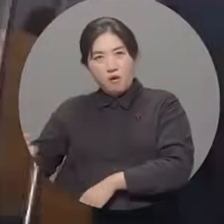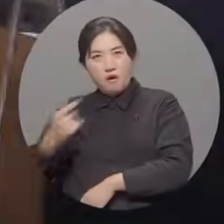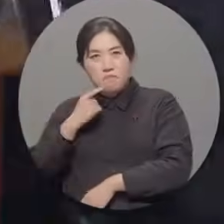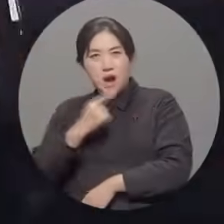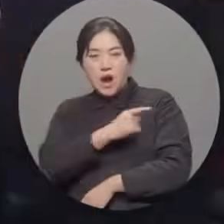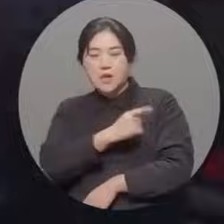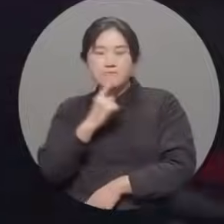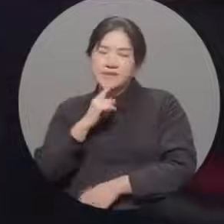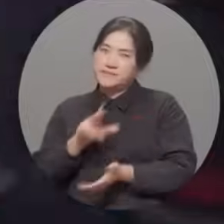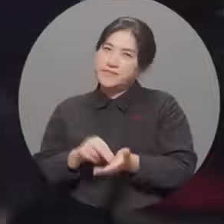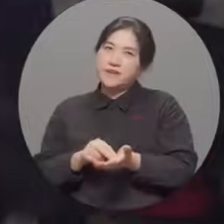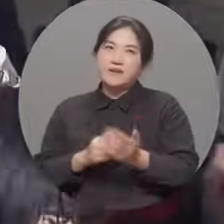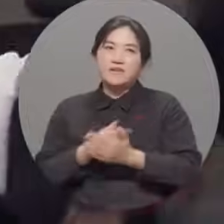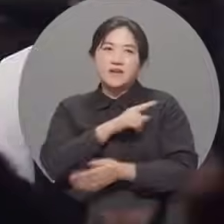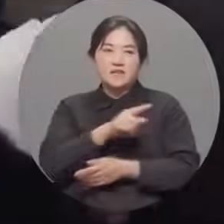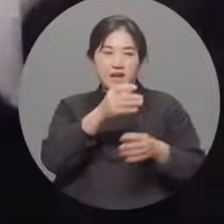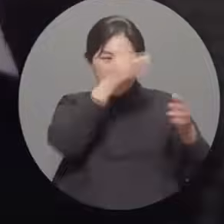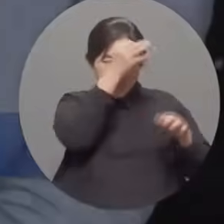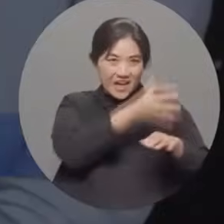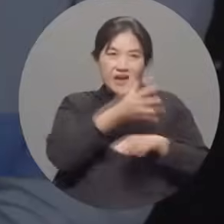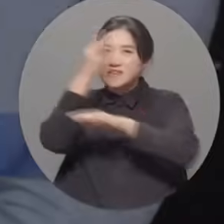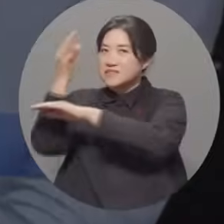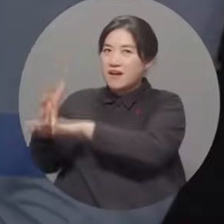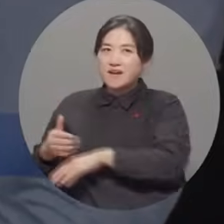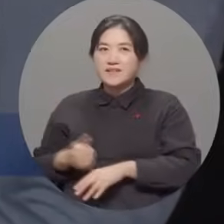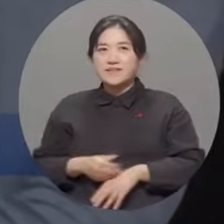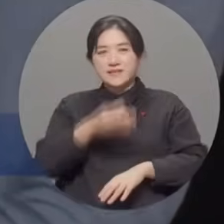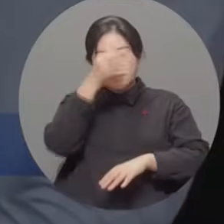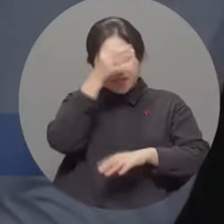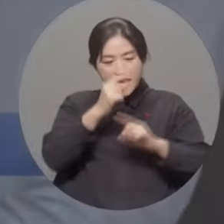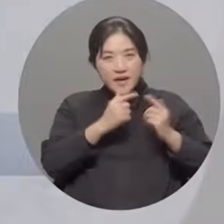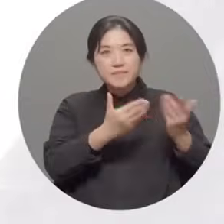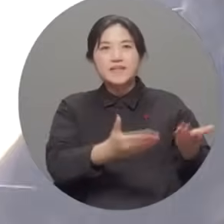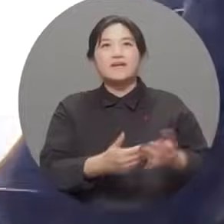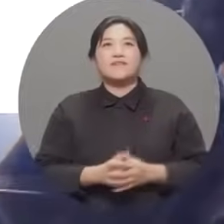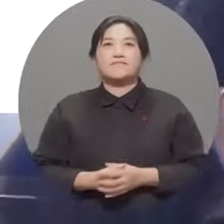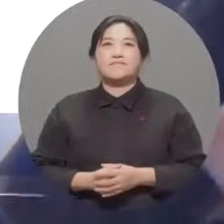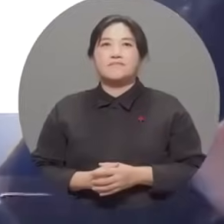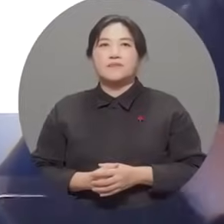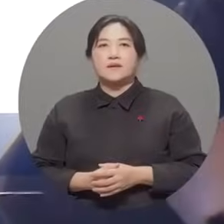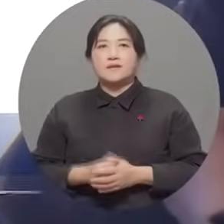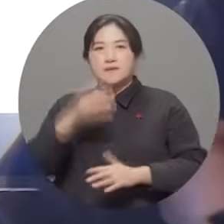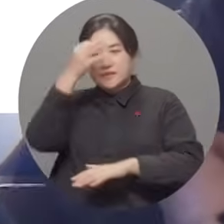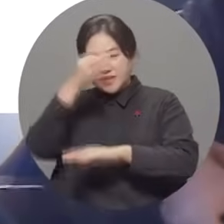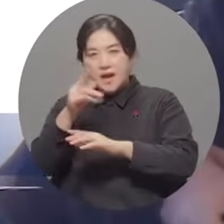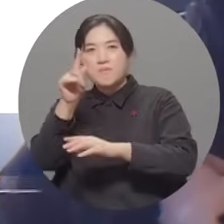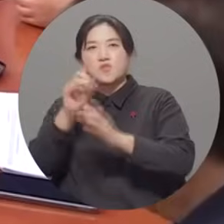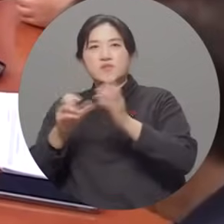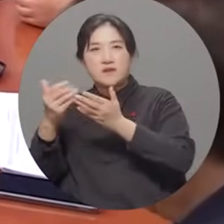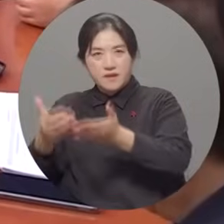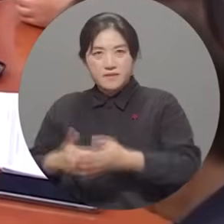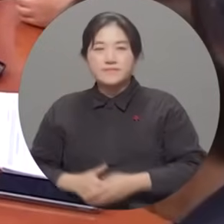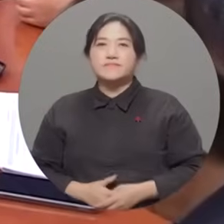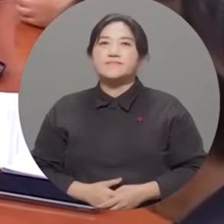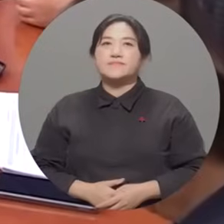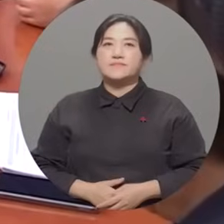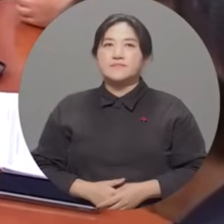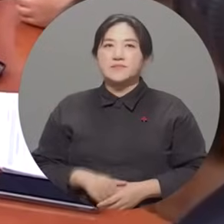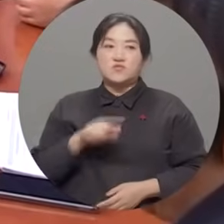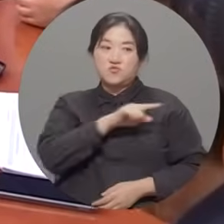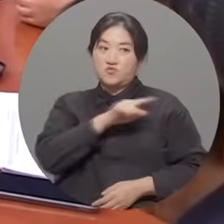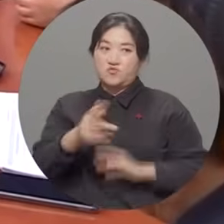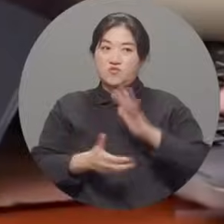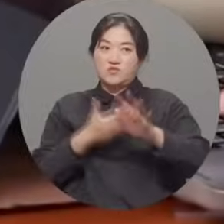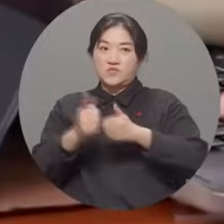논란을 자초했고 모두 사과했습니다. 사과의 말씀을 드립니다. 사과를 한 번 더 드립니다. 양당